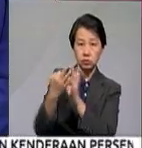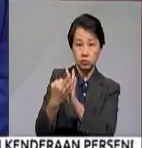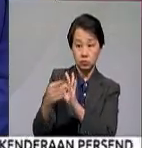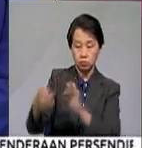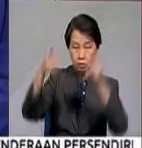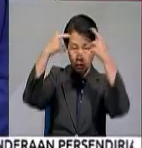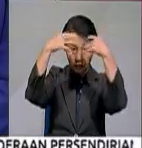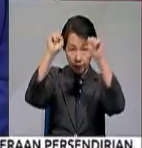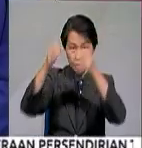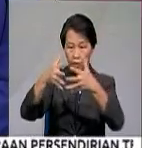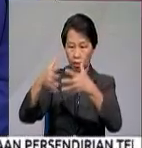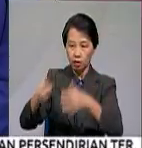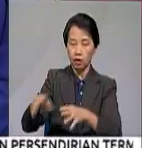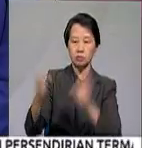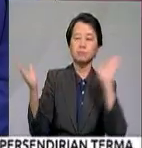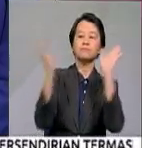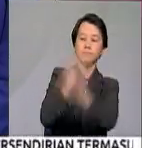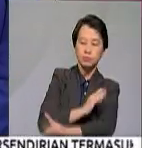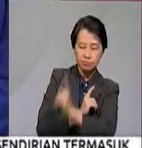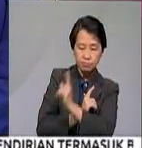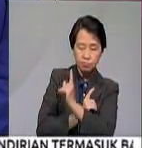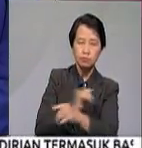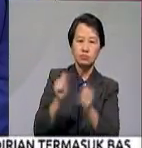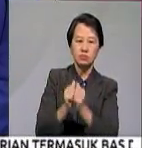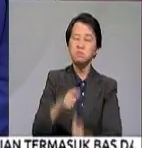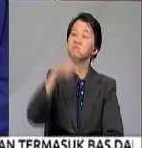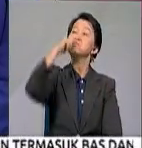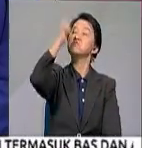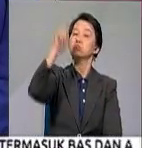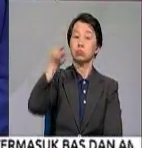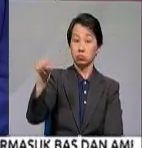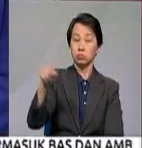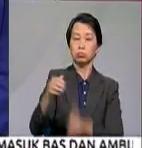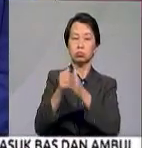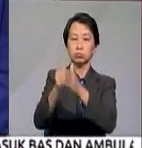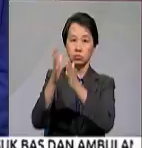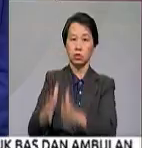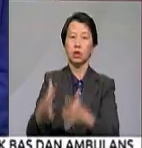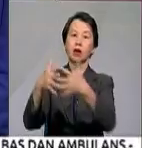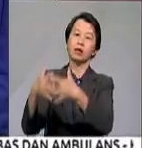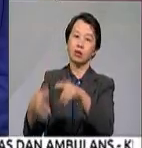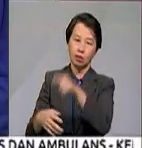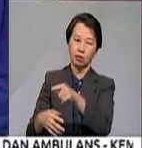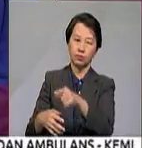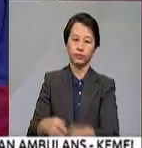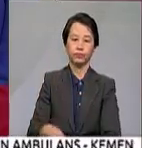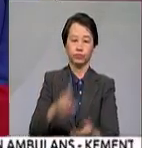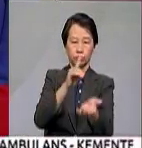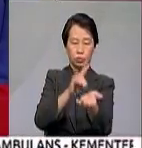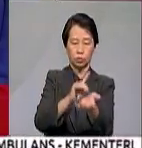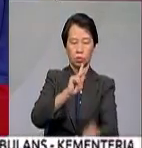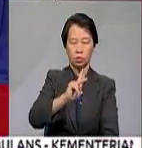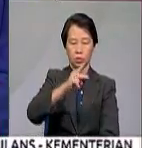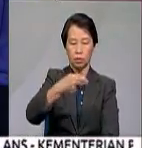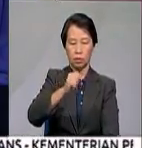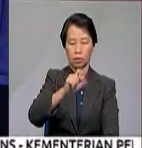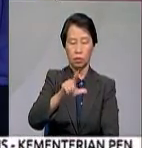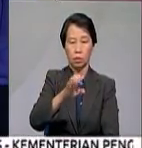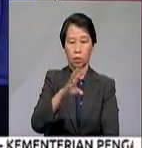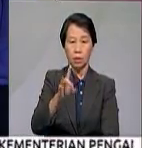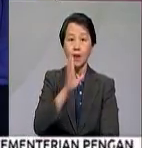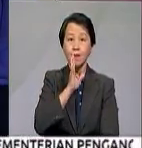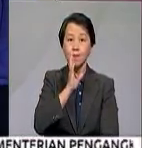Presiden Trump itu sebagai pembalasan terhadap keangkuhan pemimpin itu. Dr. Khalid Kadomi turut